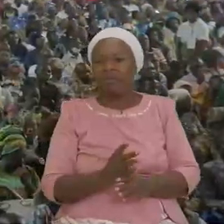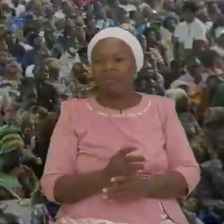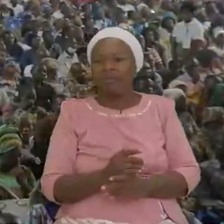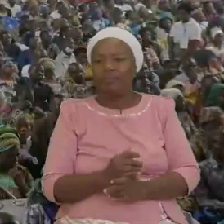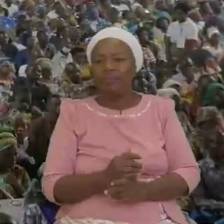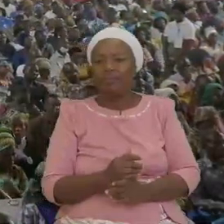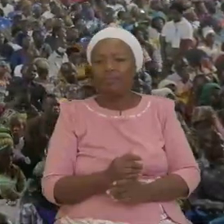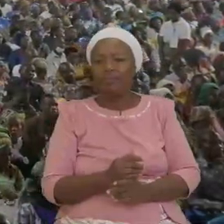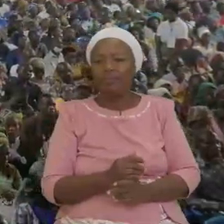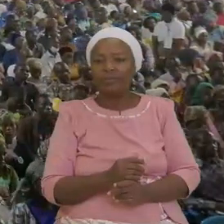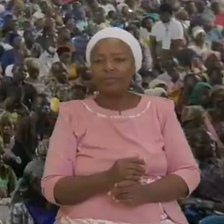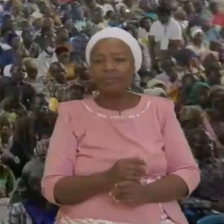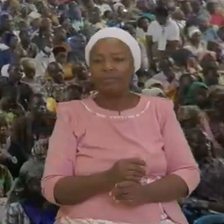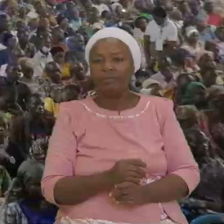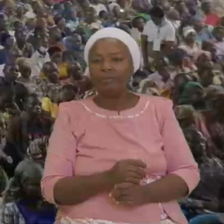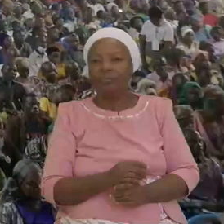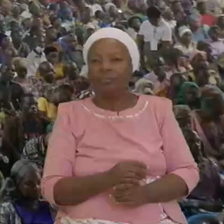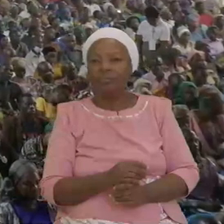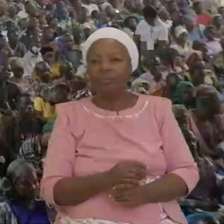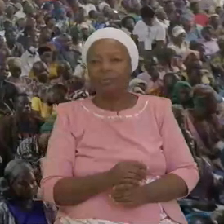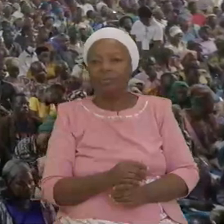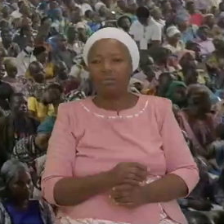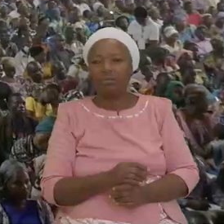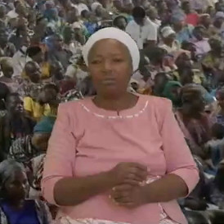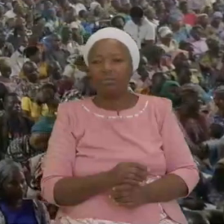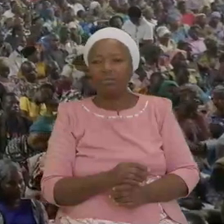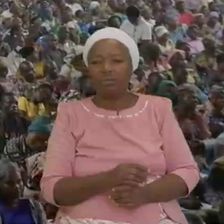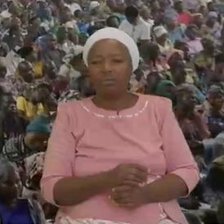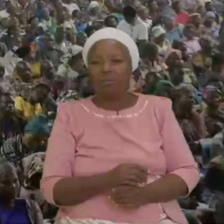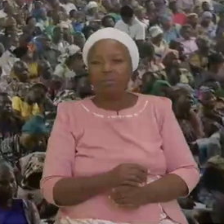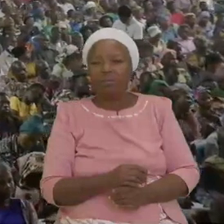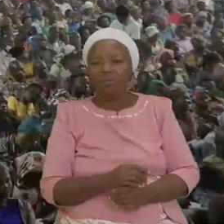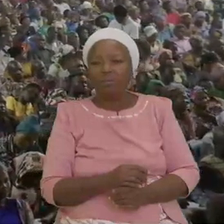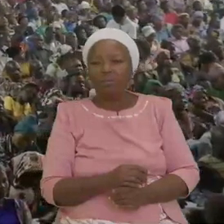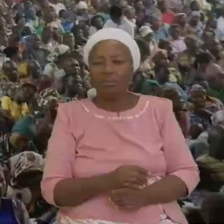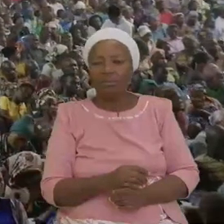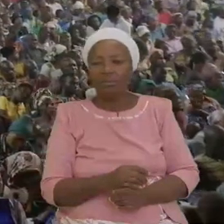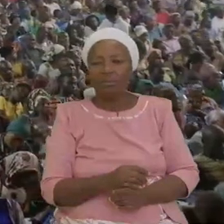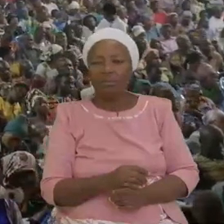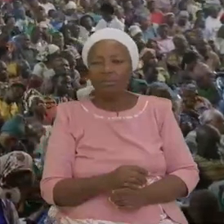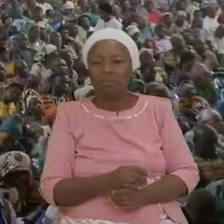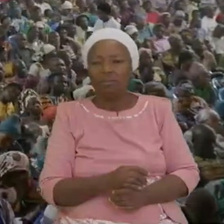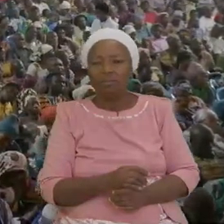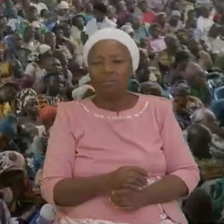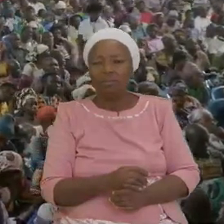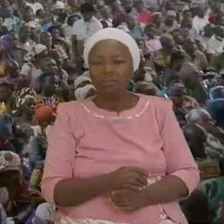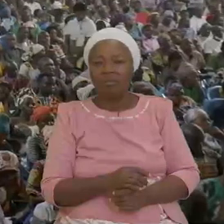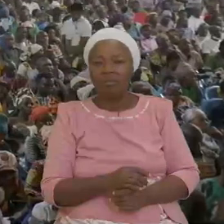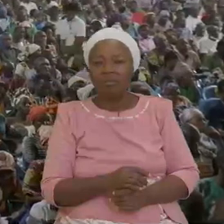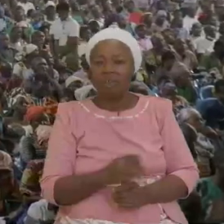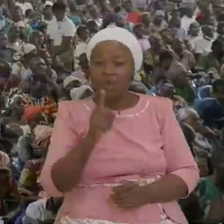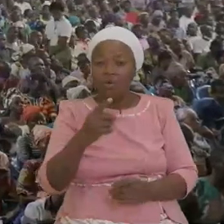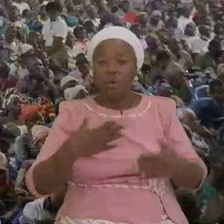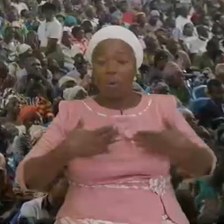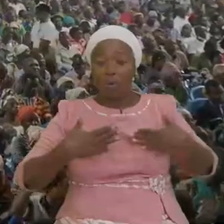dispersée, est distribuée dans tout le corps. Et Dieu est celui qui tient promesse. Et cela se fait dans votre